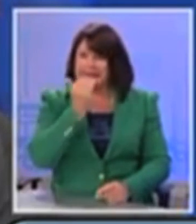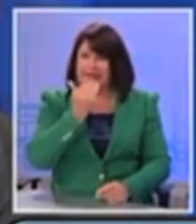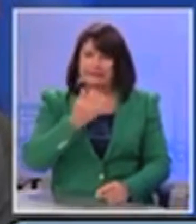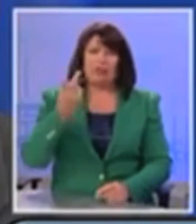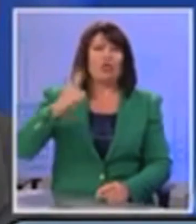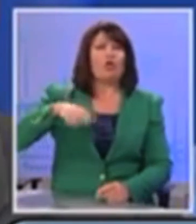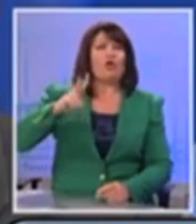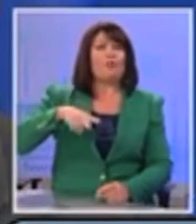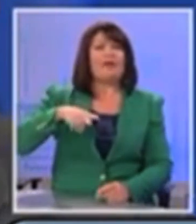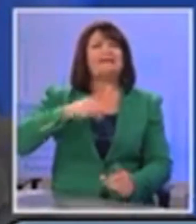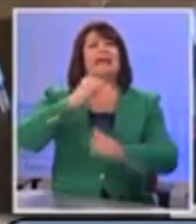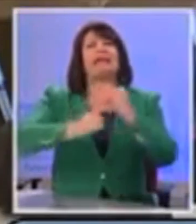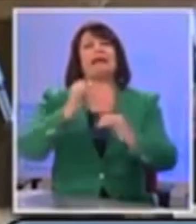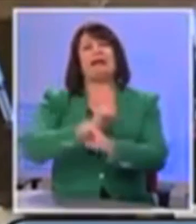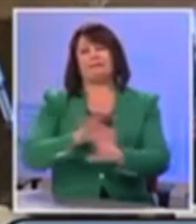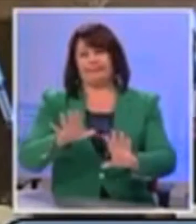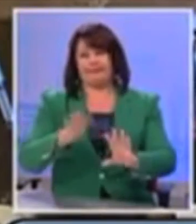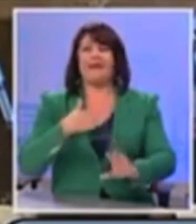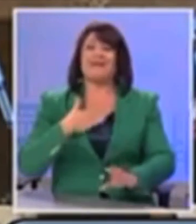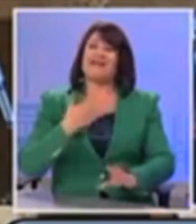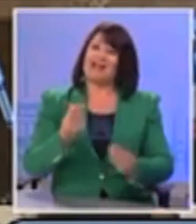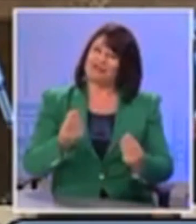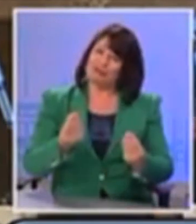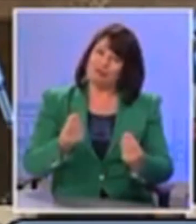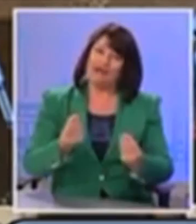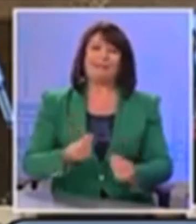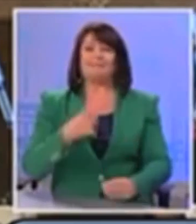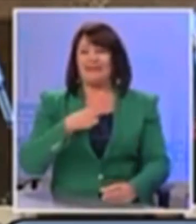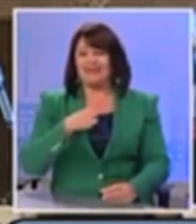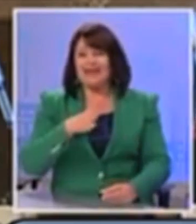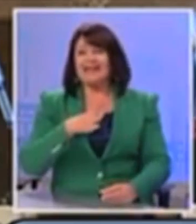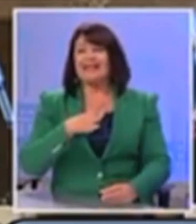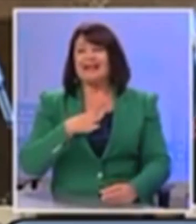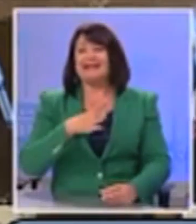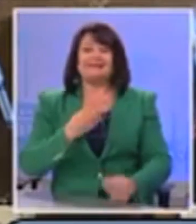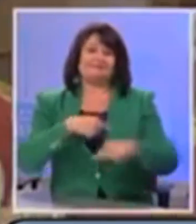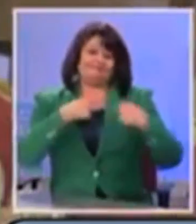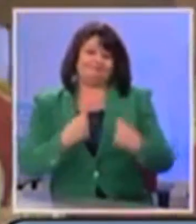pour votre attention et encore un énorme merci à la présidente du Parlement grec.